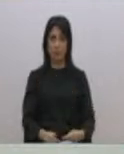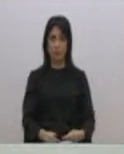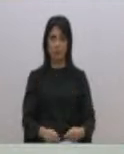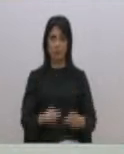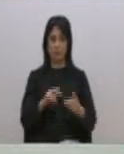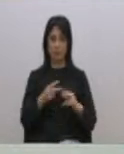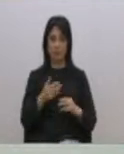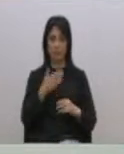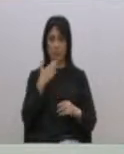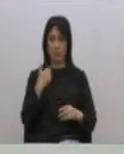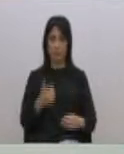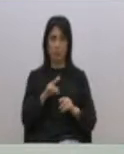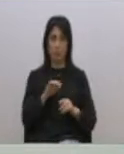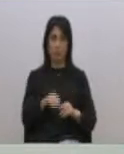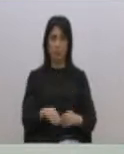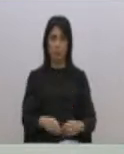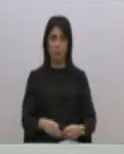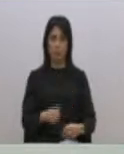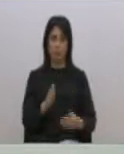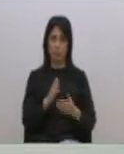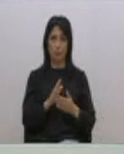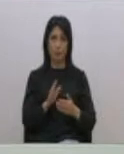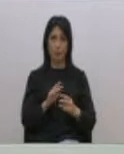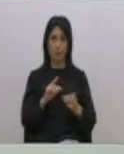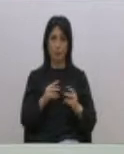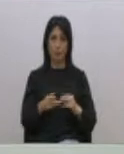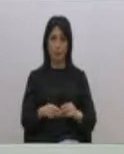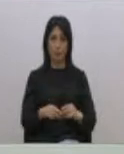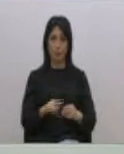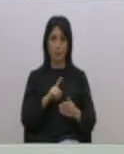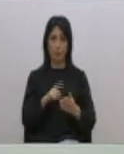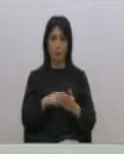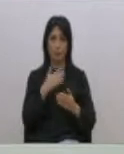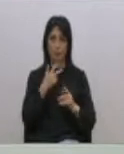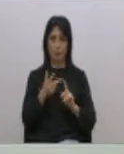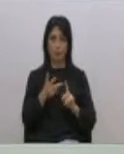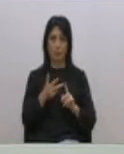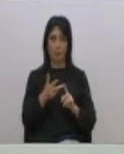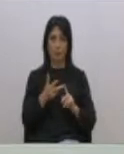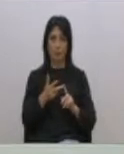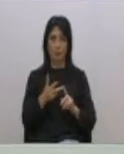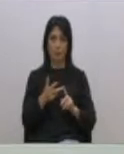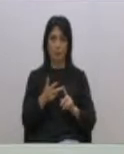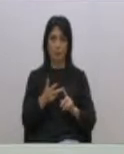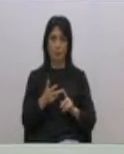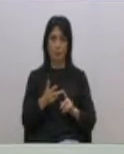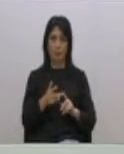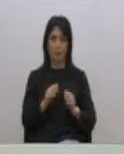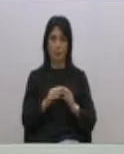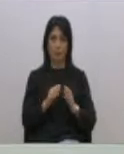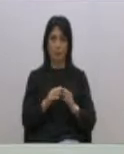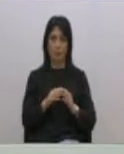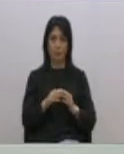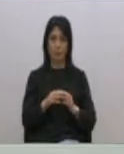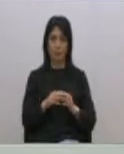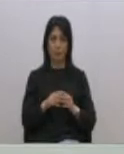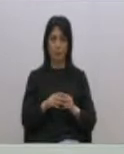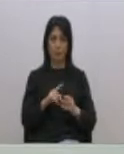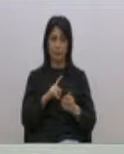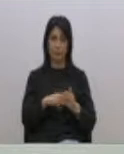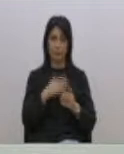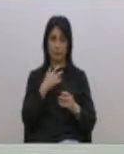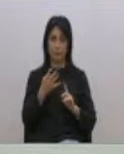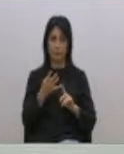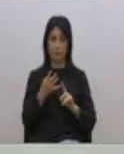ცვლილება არ არის. კითხვები არ არის ცვლილება? კითხვები არ არის. მესამე პუნქტი არ არის ცვლილება? კითხვები არ